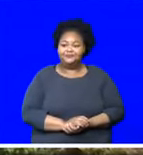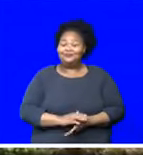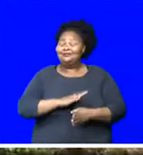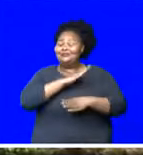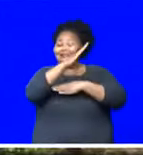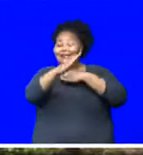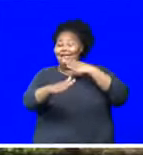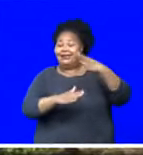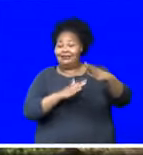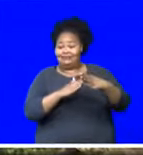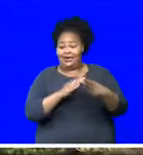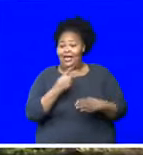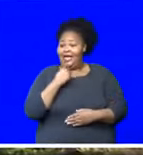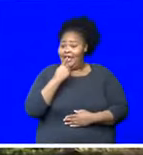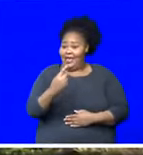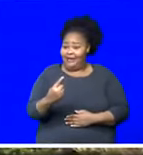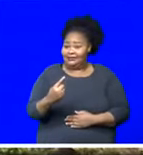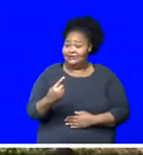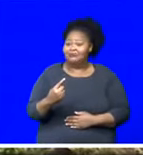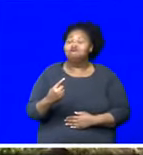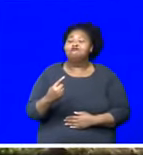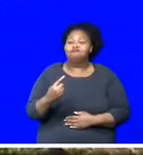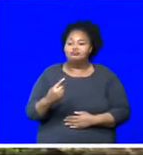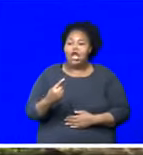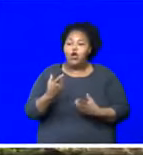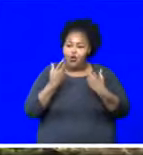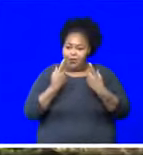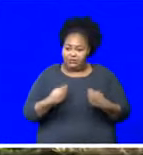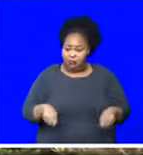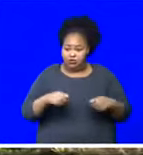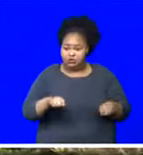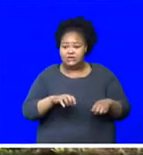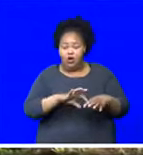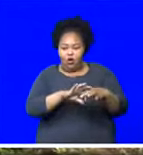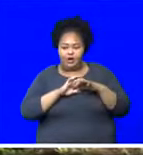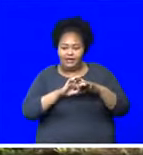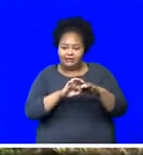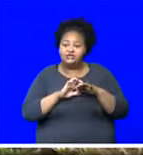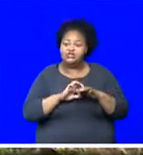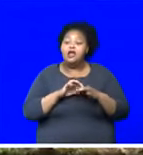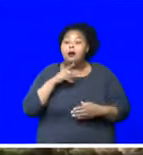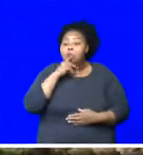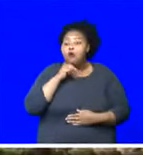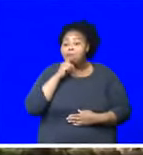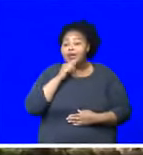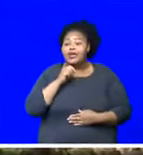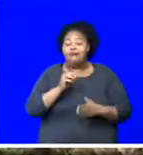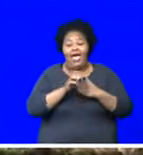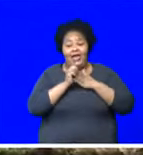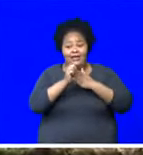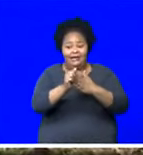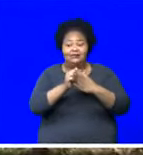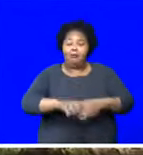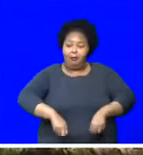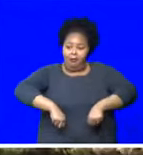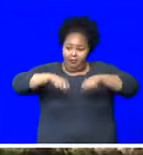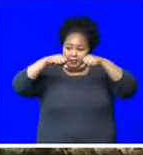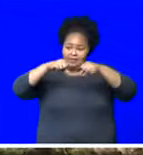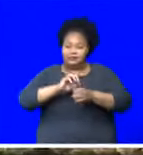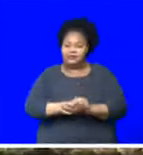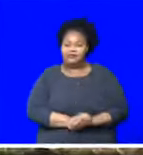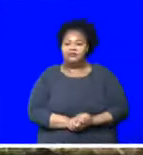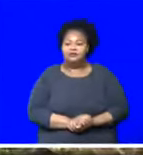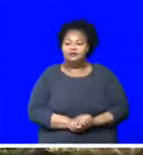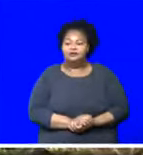baphathi ngako nje makuthiwa kukhetha president esifombeni vele engcomveni kuvela sifombe sababe kulikhulu lokuthi